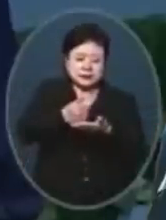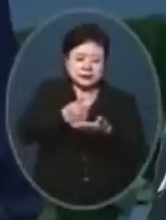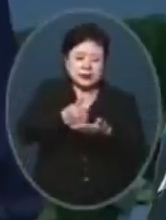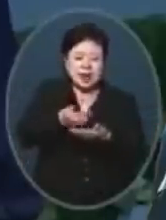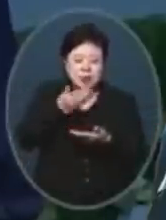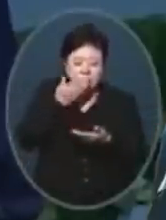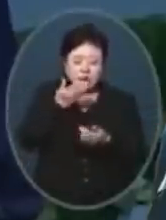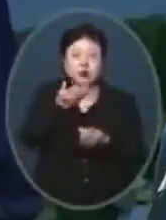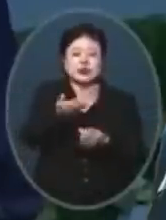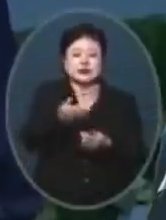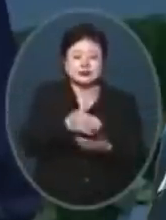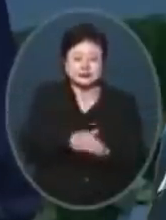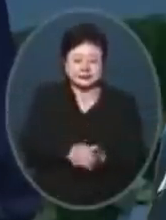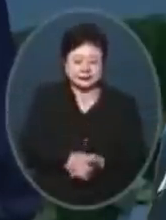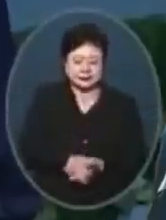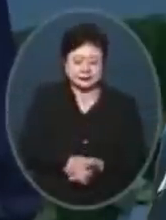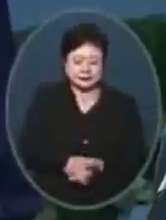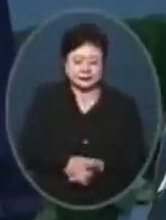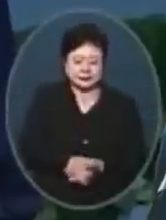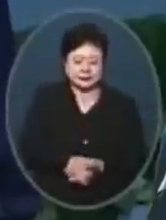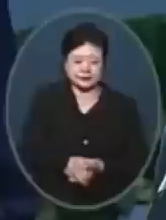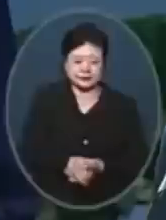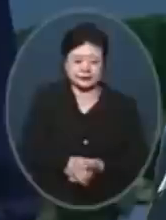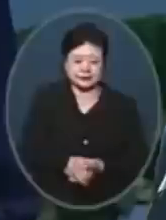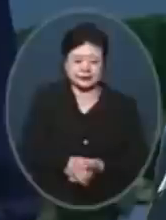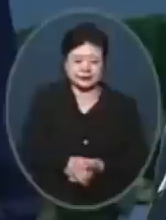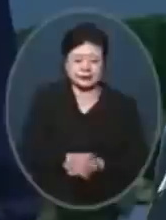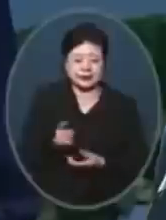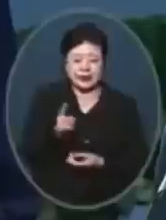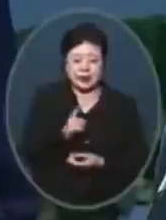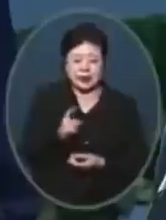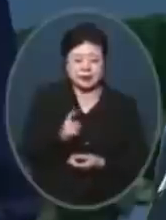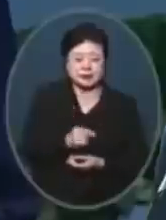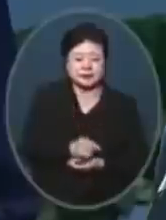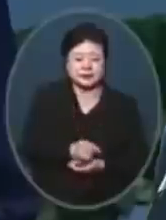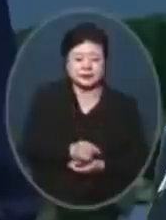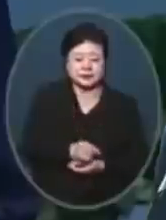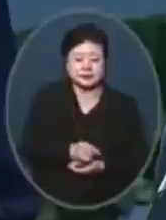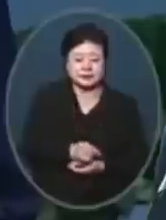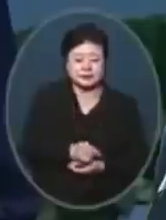먹여서 보내신 것입니다. 한 분은